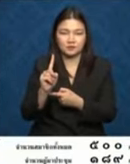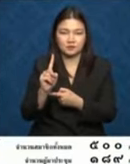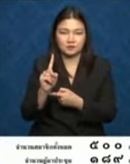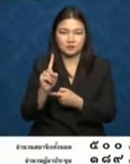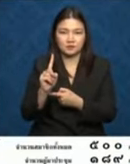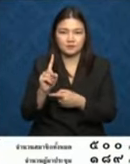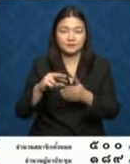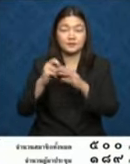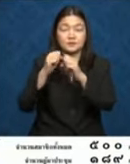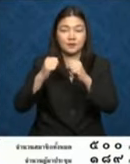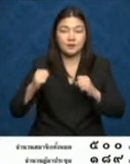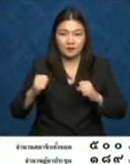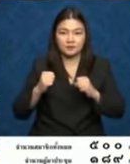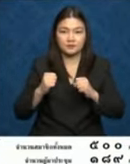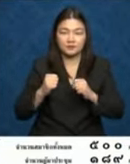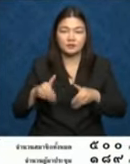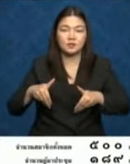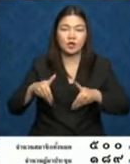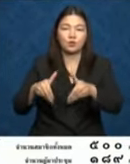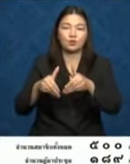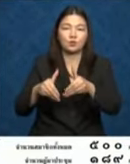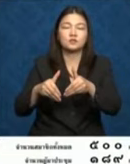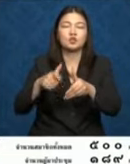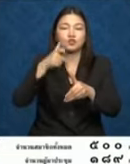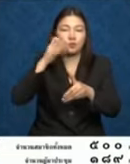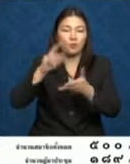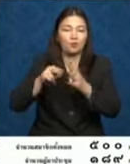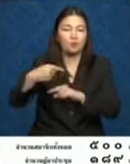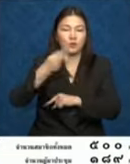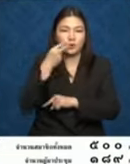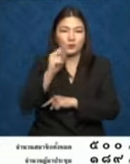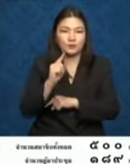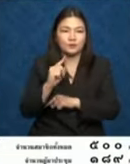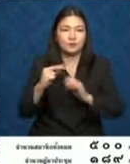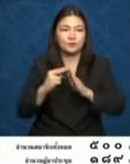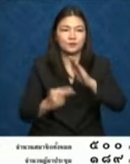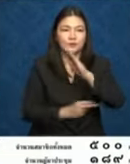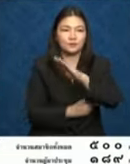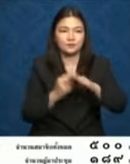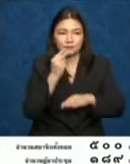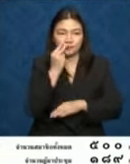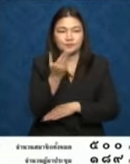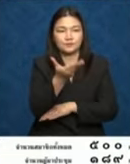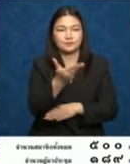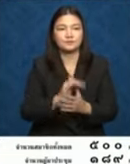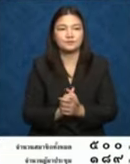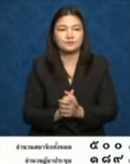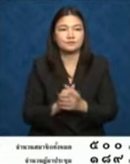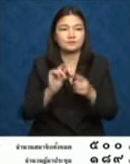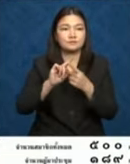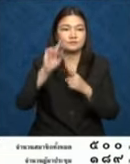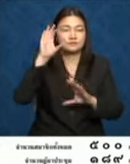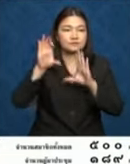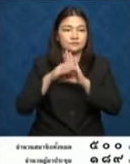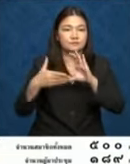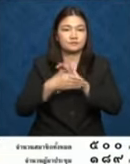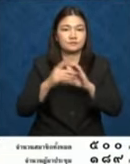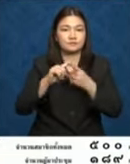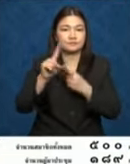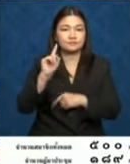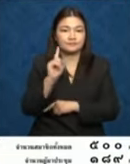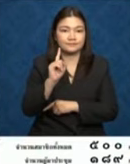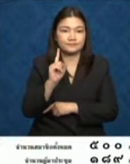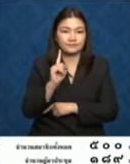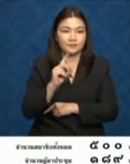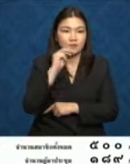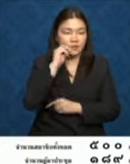นนที่ถูกสร้างขึ้นและมีความต่างระดับสูงดังเช่นภาพบนสไลด์นี้นะครับภาพที่1นะครับจะเห็นว่ามีล